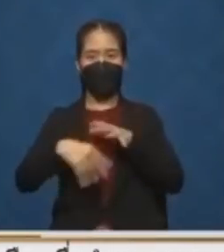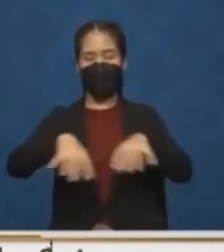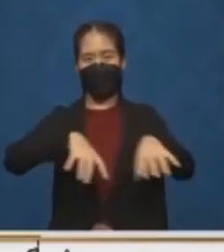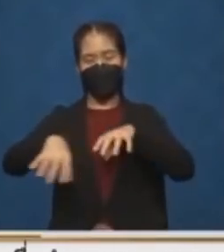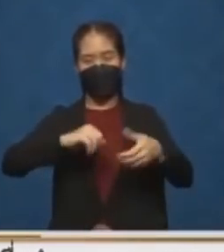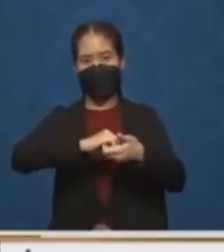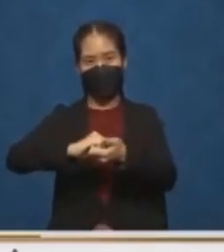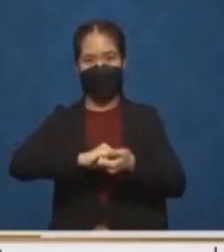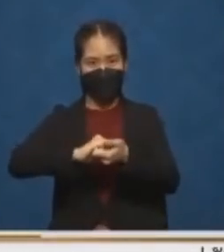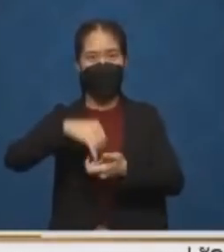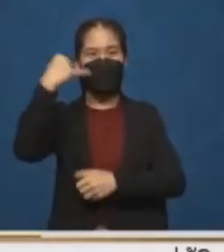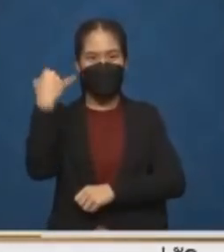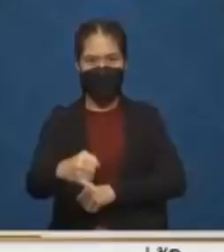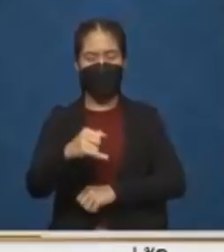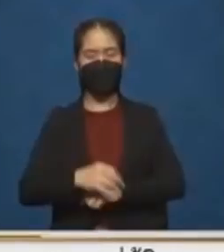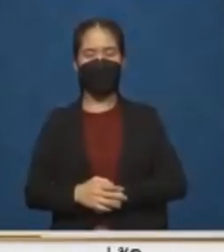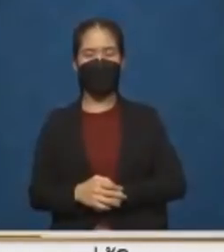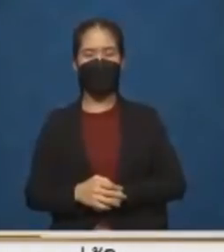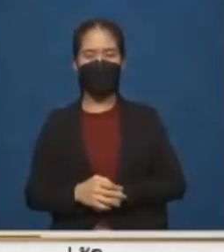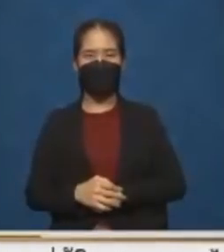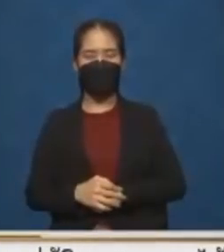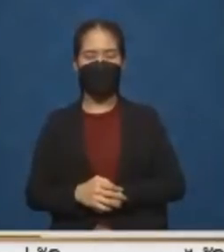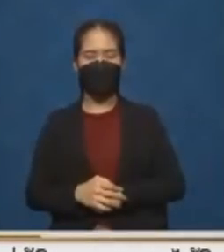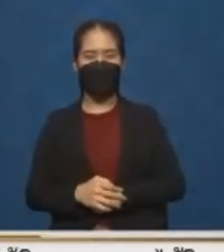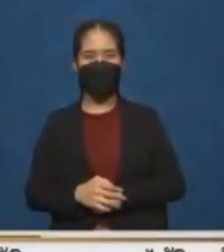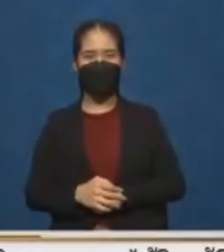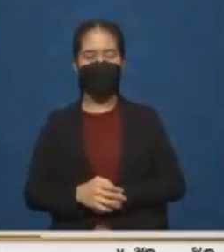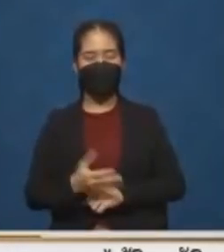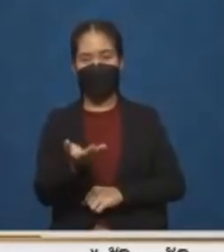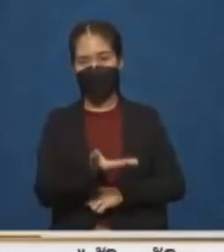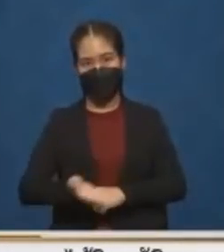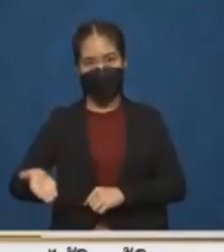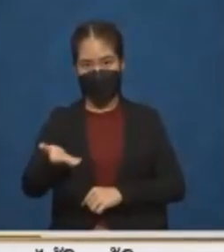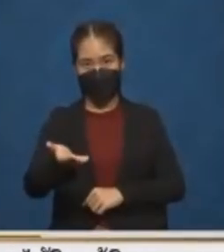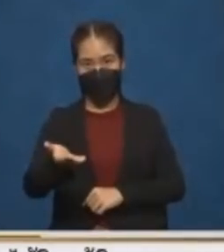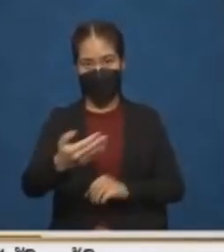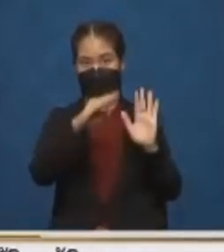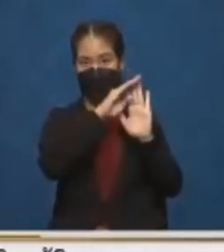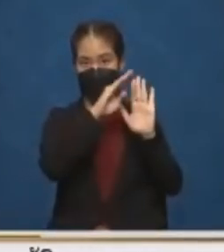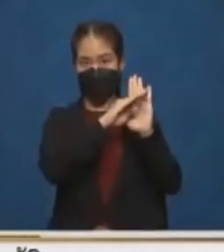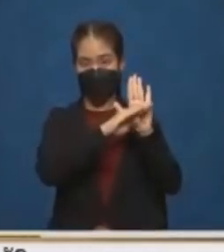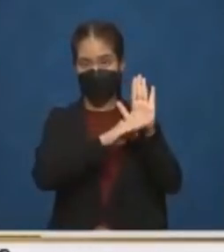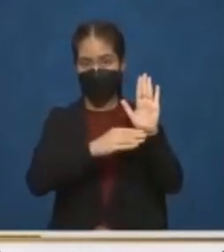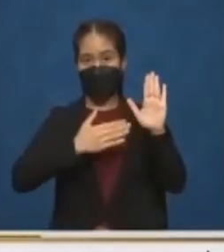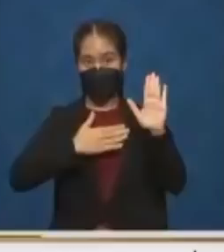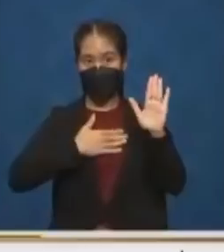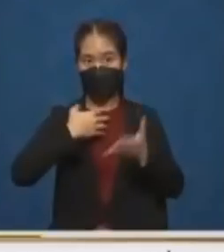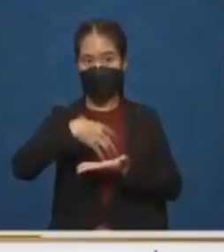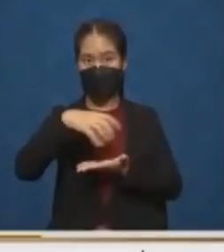พาดอยางใหญ่หวงท่ประทานครับทั้งหายทงปวงที่กัผมได้อภิษปายในทบชุมแ่งนี้